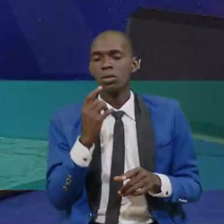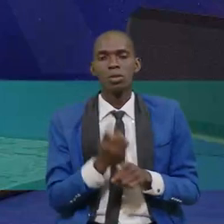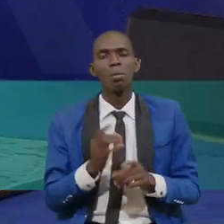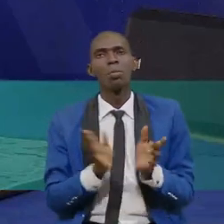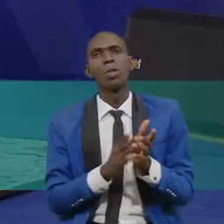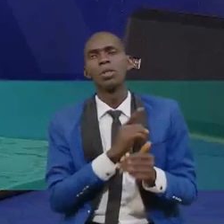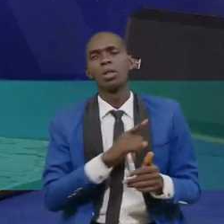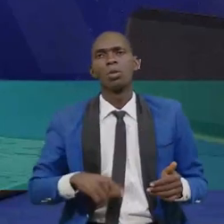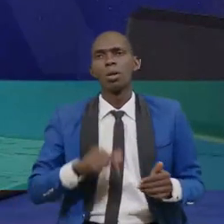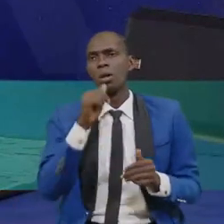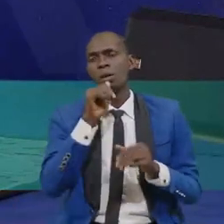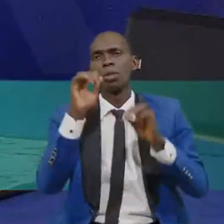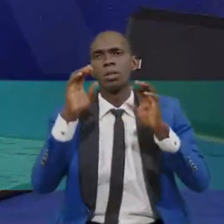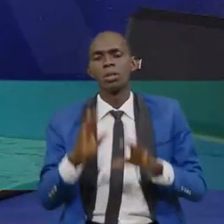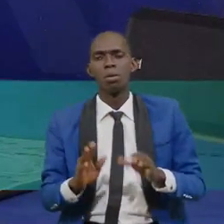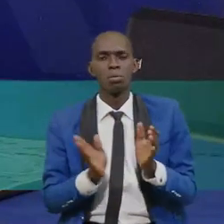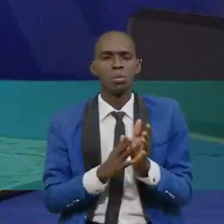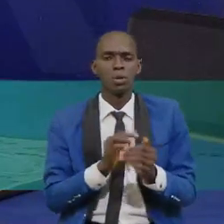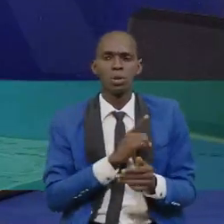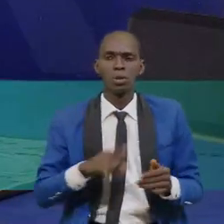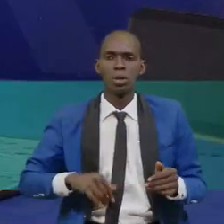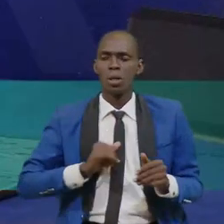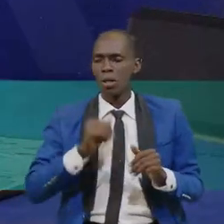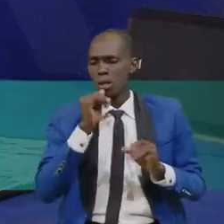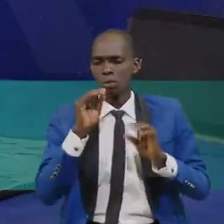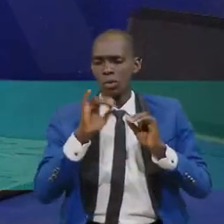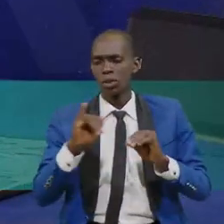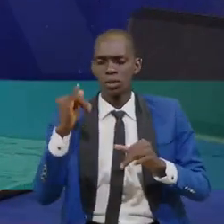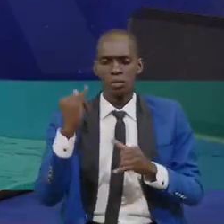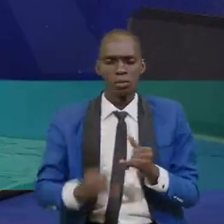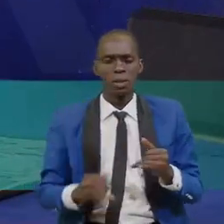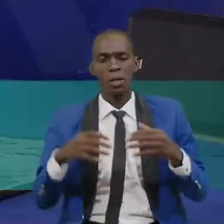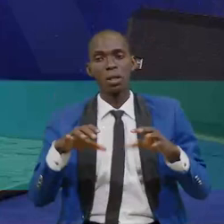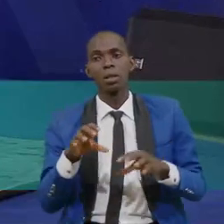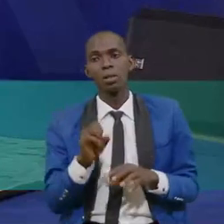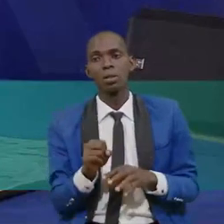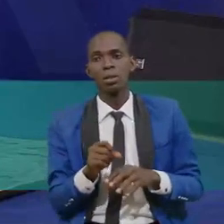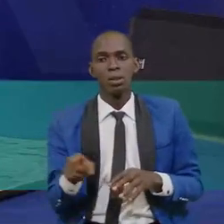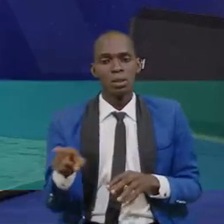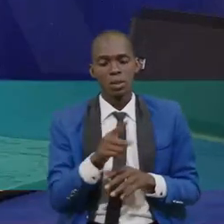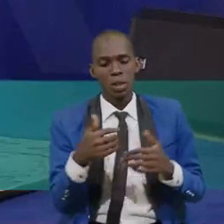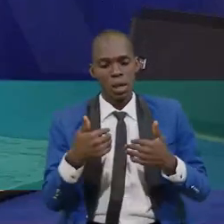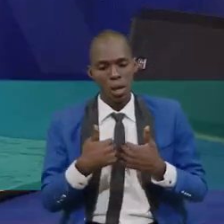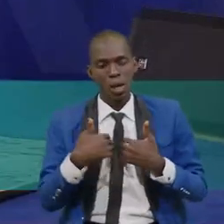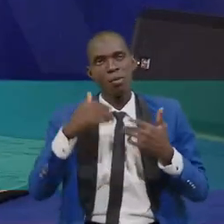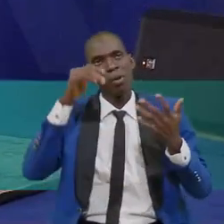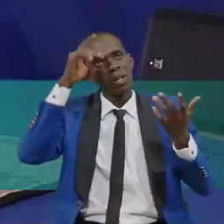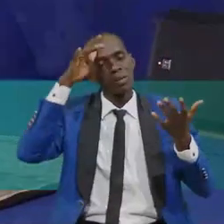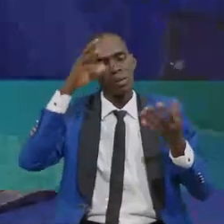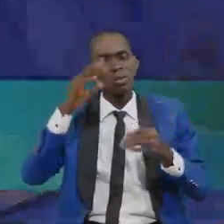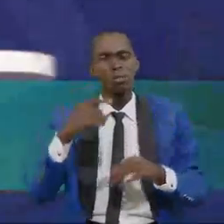je suis enseignant. Oh, gloire à Dieu, j'enseigne la classe d'examen. Mais il y a une attente.